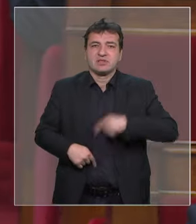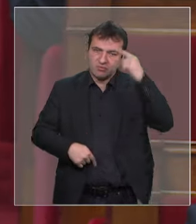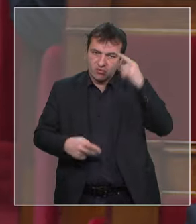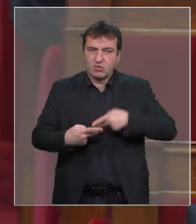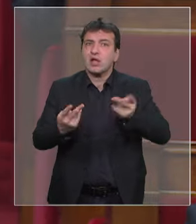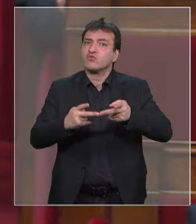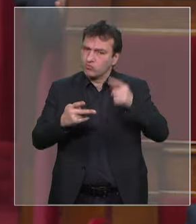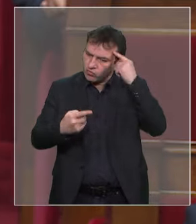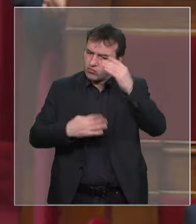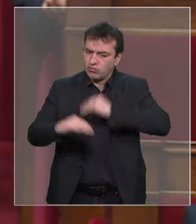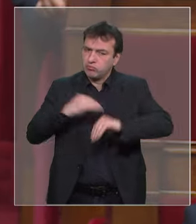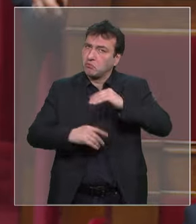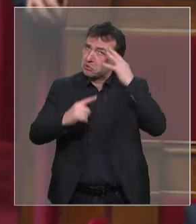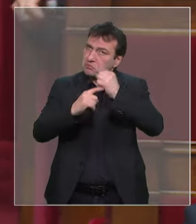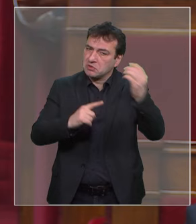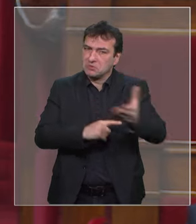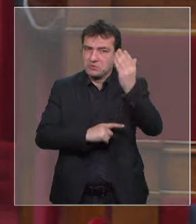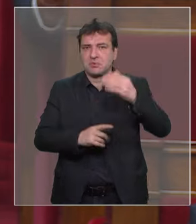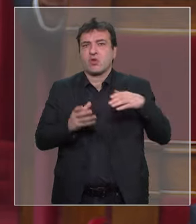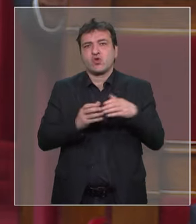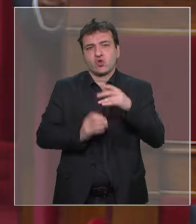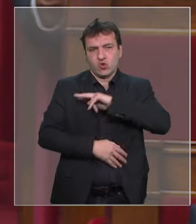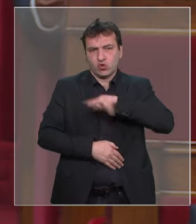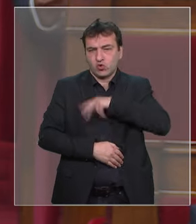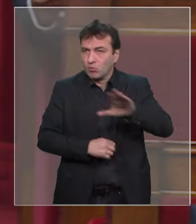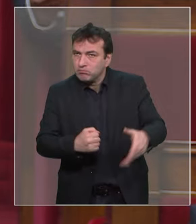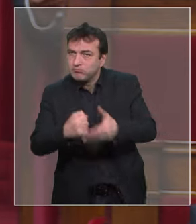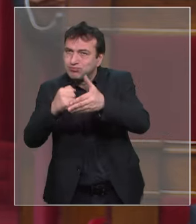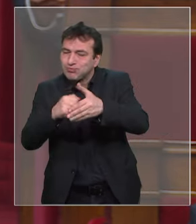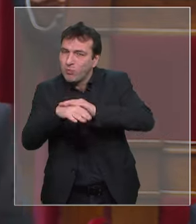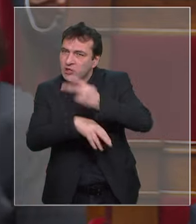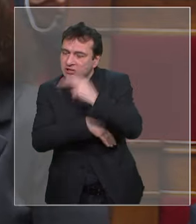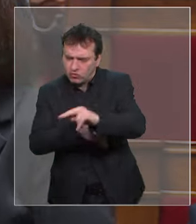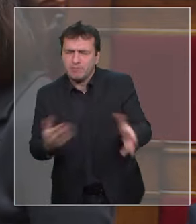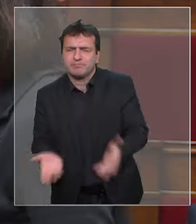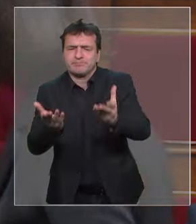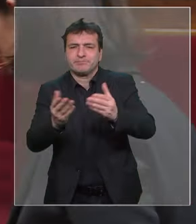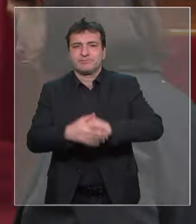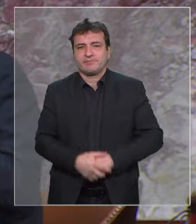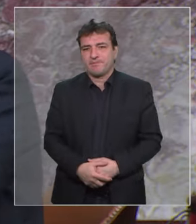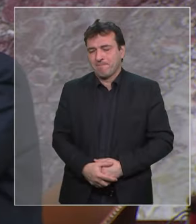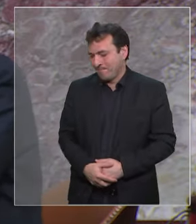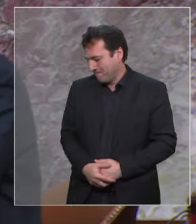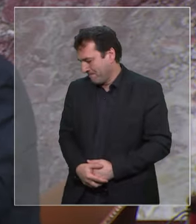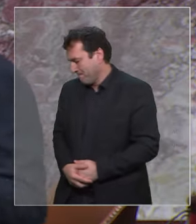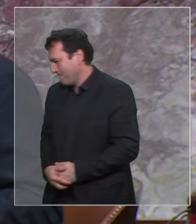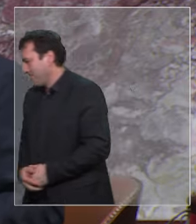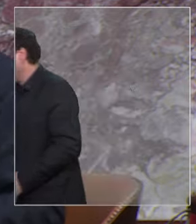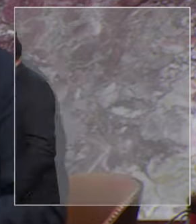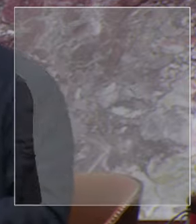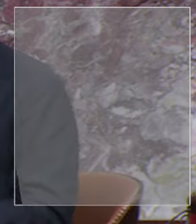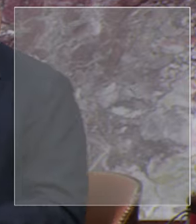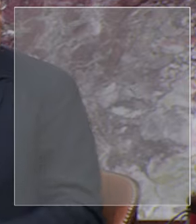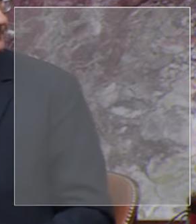programme ambitieux. Et notre groupe sera à vos côtés pour soutenir cette politique. Merci. Merci beaucoup. La parole est à